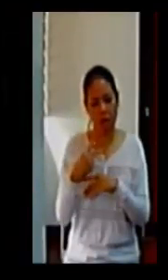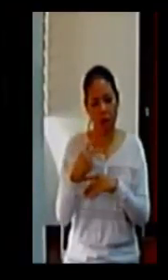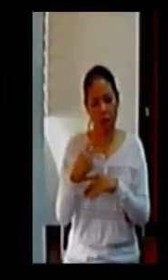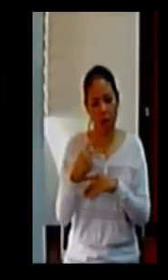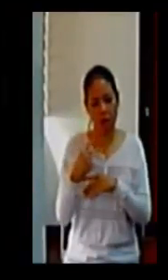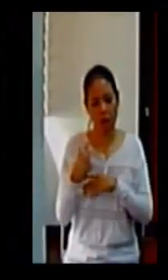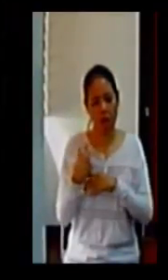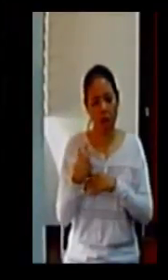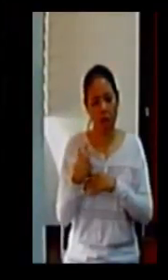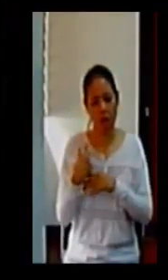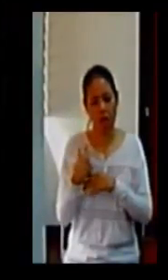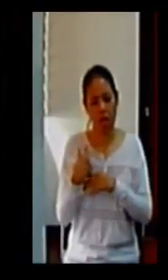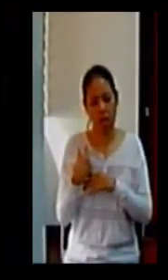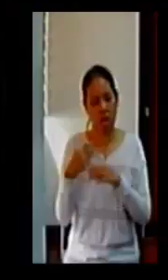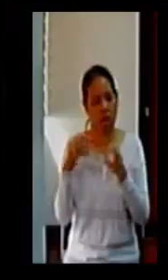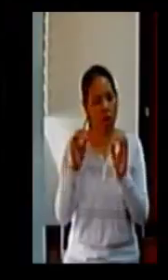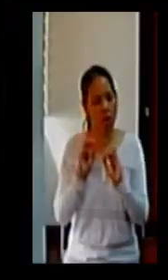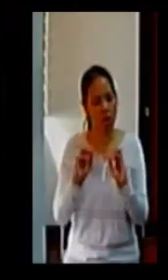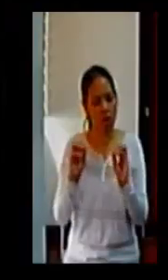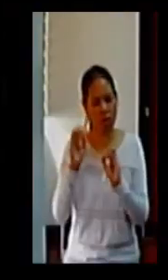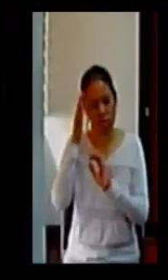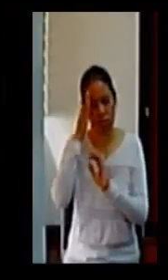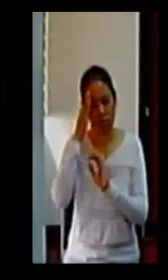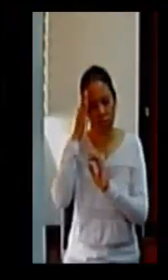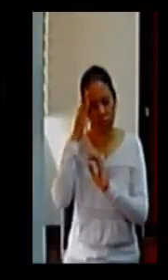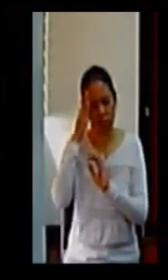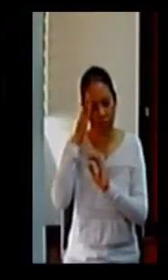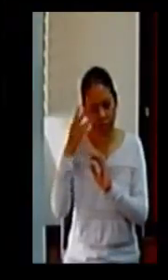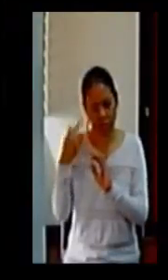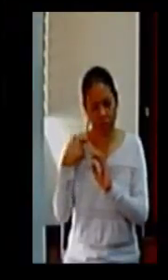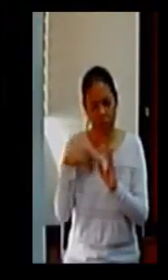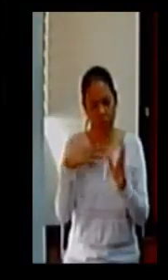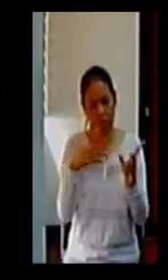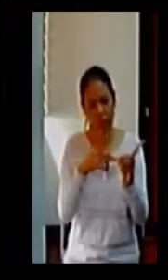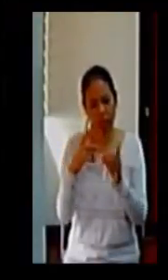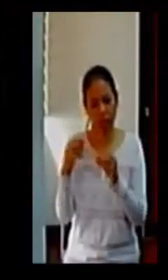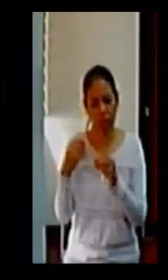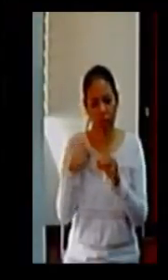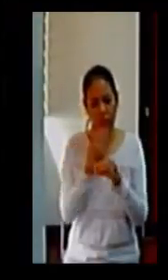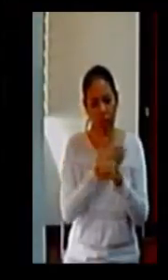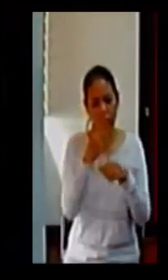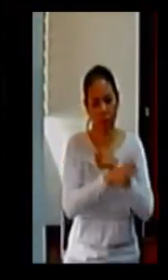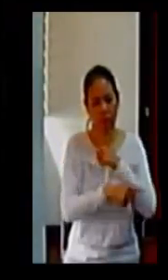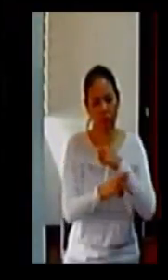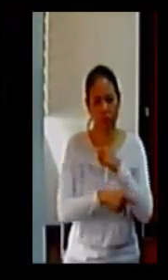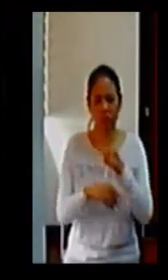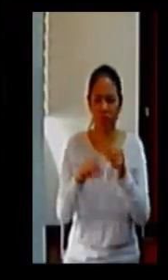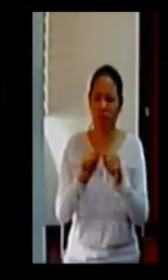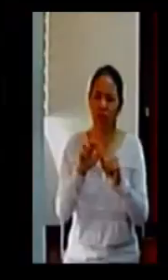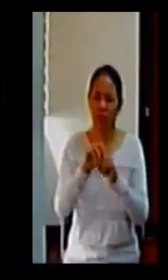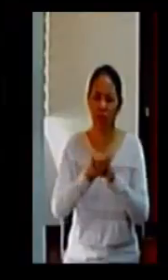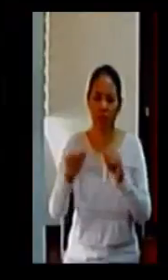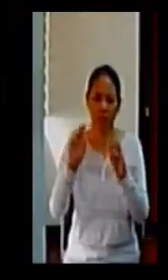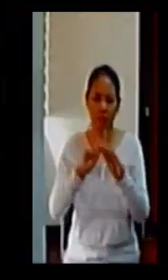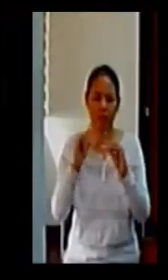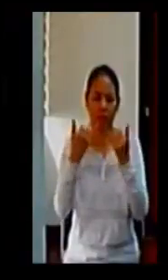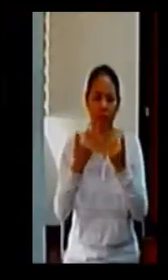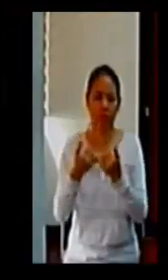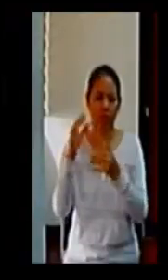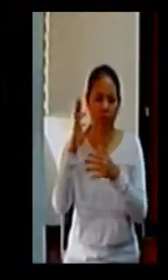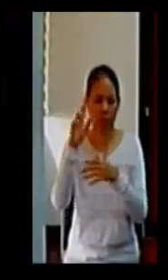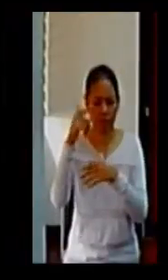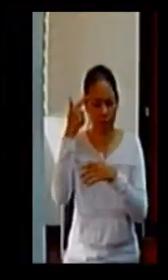not come to any knowledge na may ganong ginagawa ang probinsya namin or any agencies of the government or non-government agencies